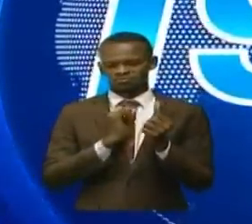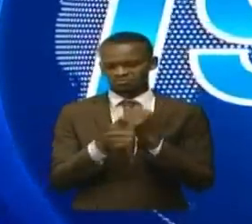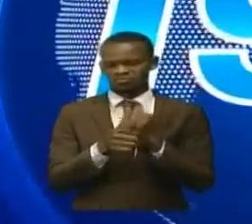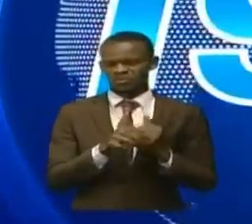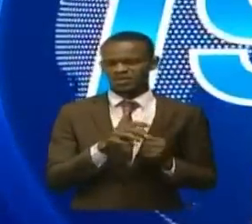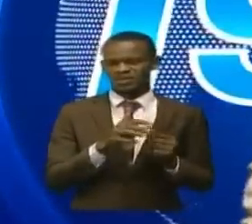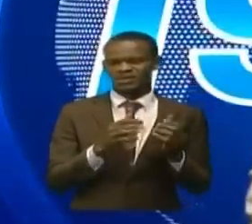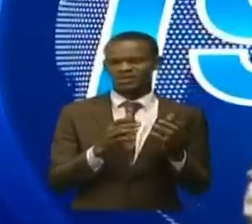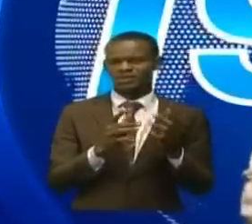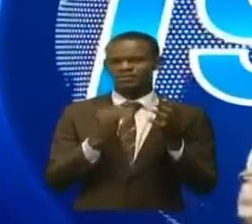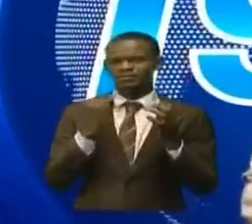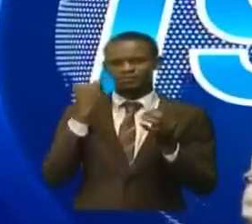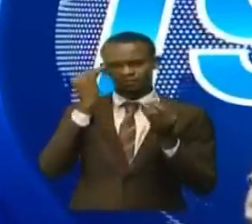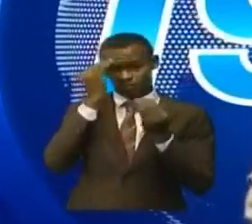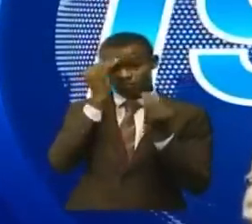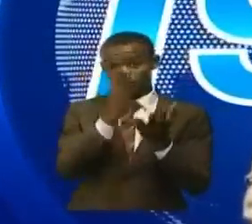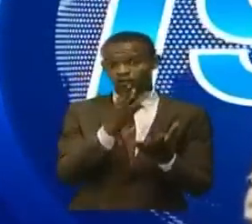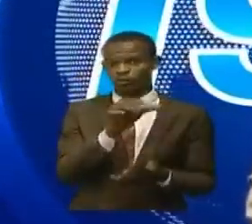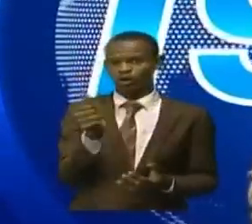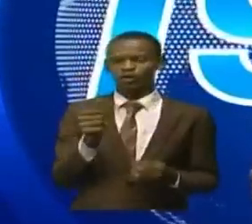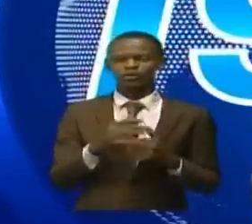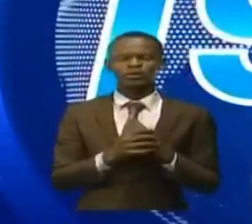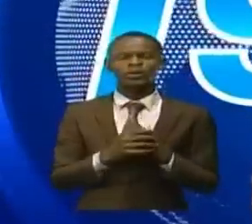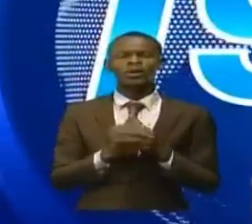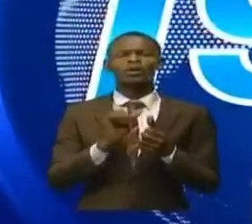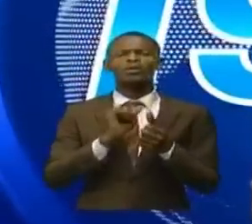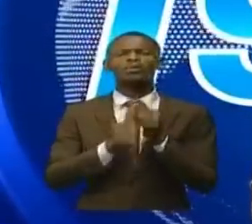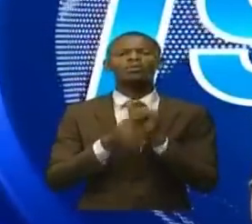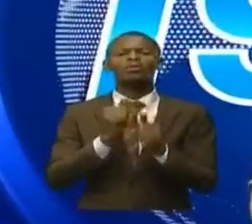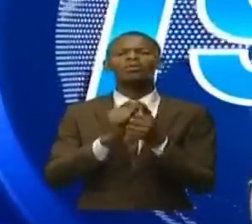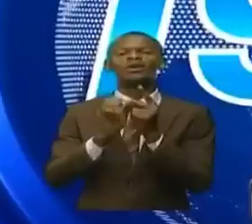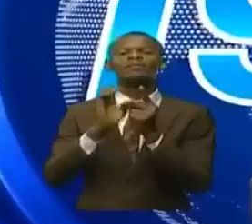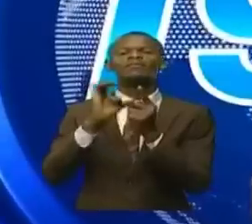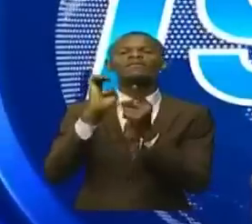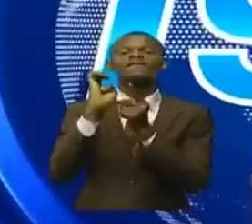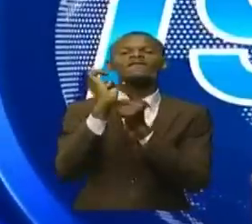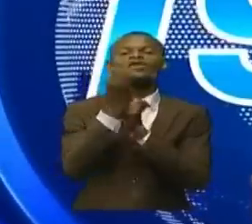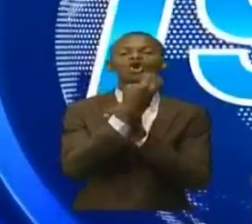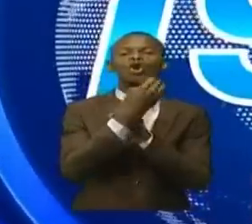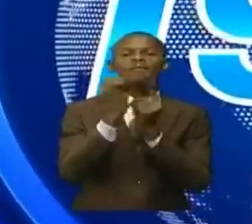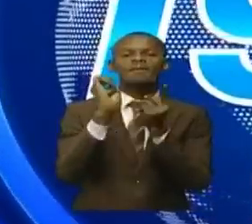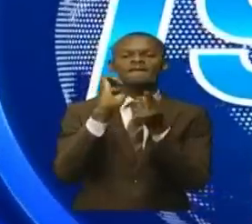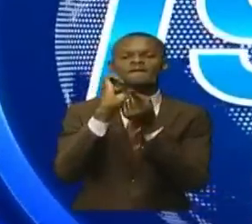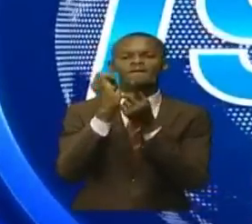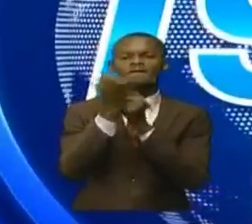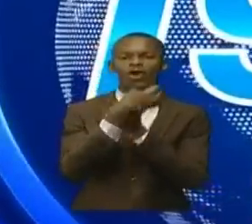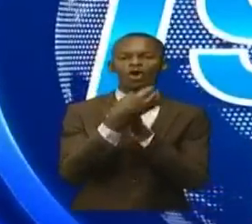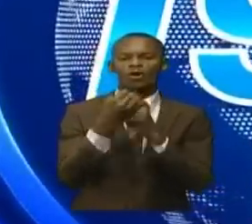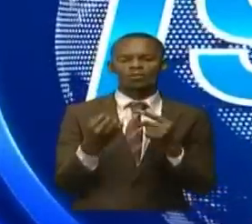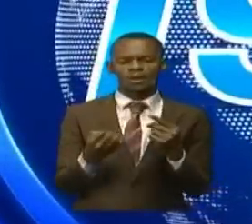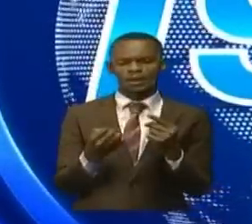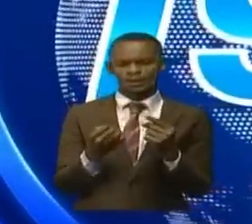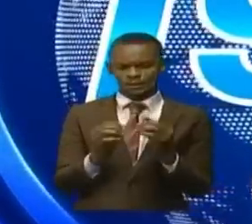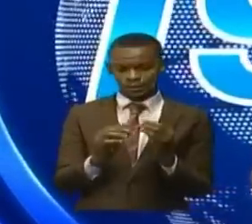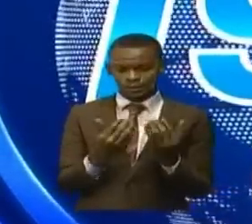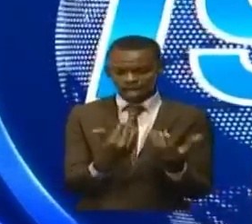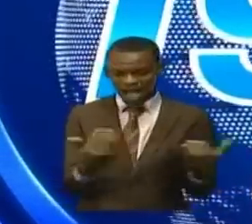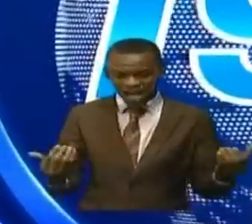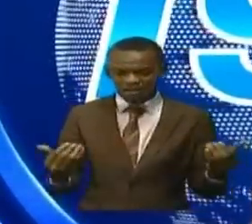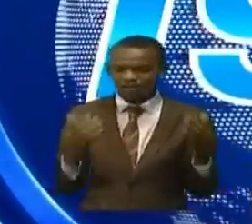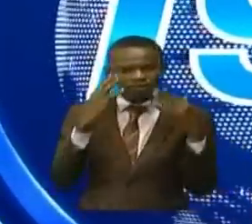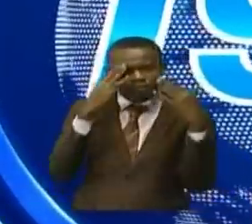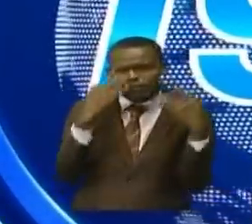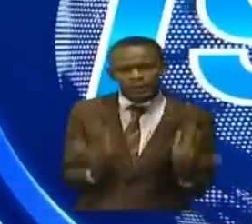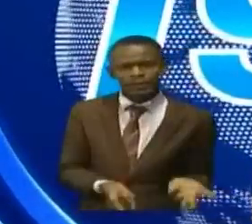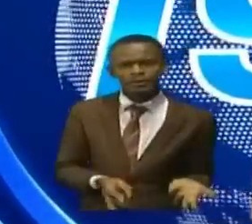La protection de l'environnement concerne aussi les enfants, les élèves de l'école Future Leader Academy, ciblée pour